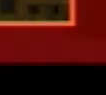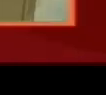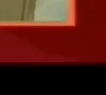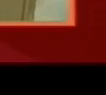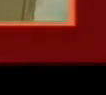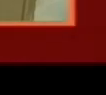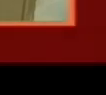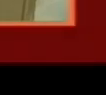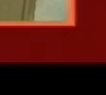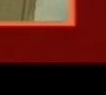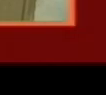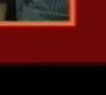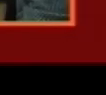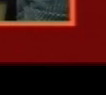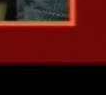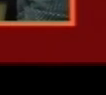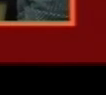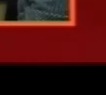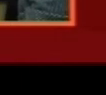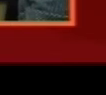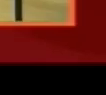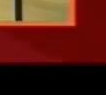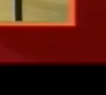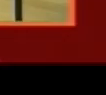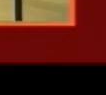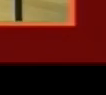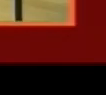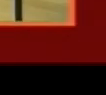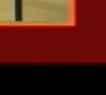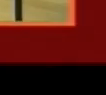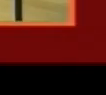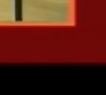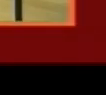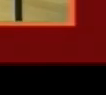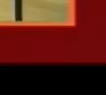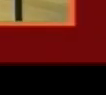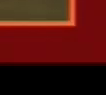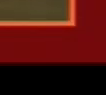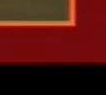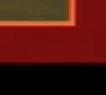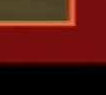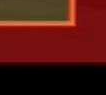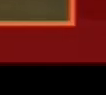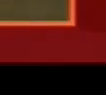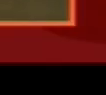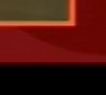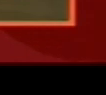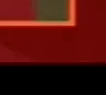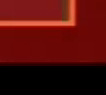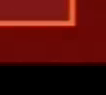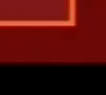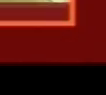про вбивство кременецького активіста Віталія Ващенка. Також 14 листопада мають повторно допитати двох